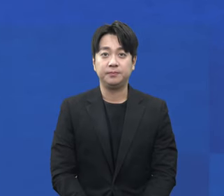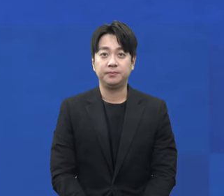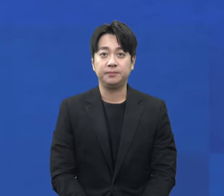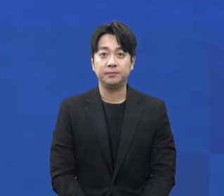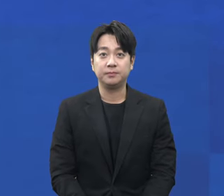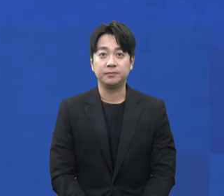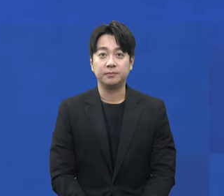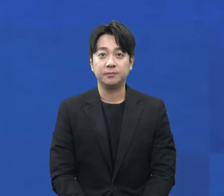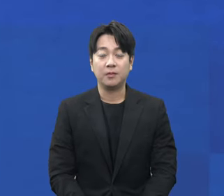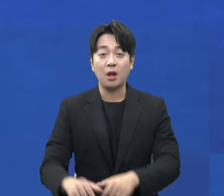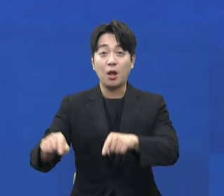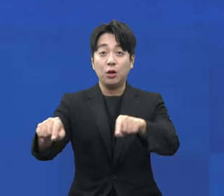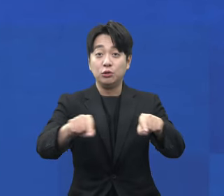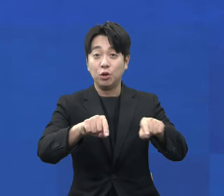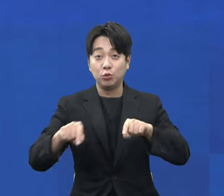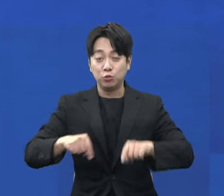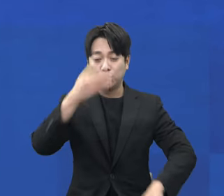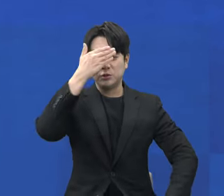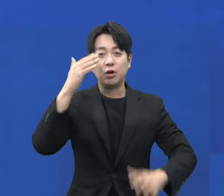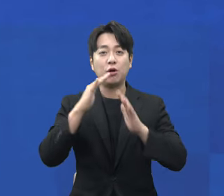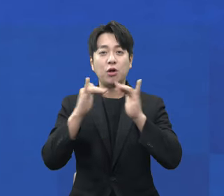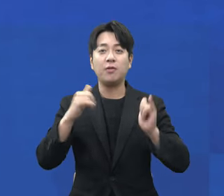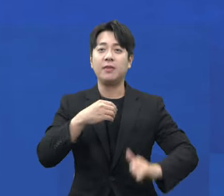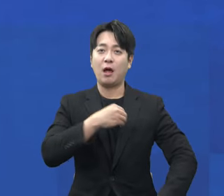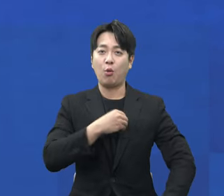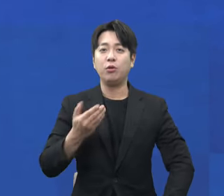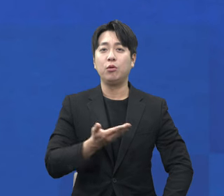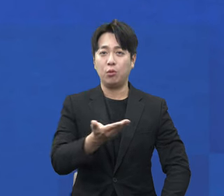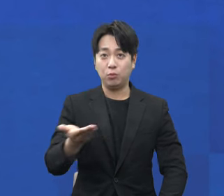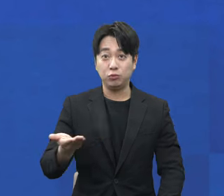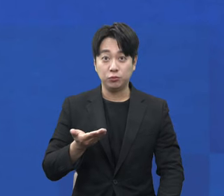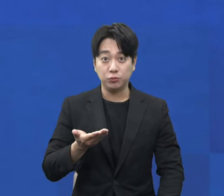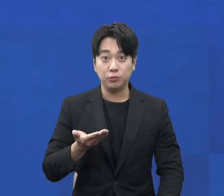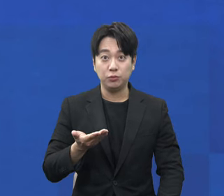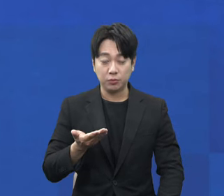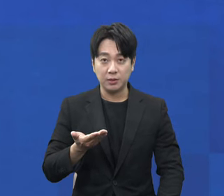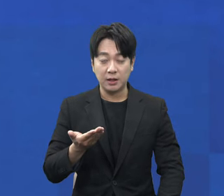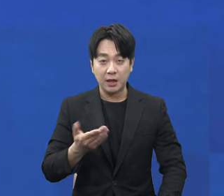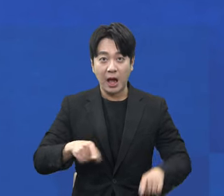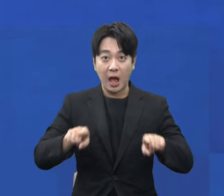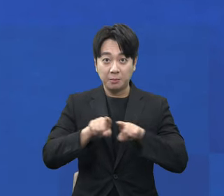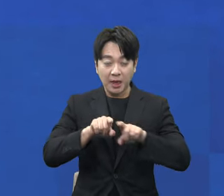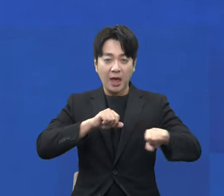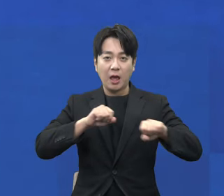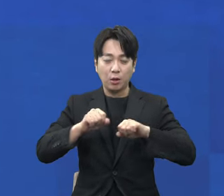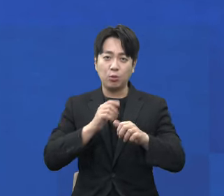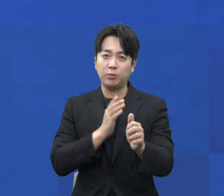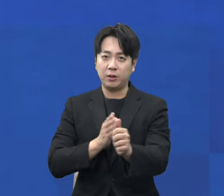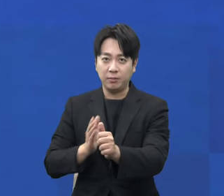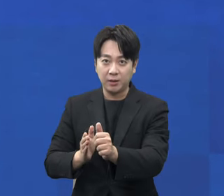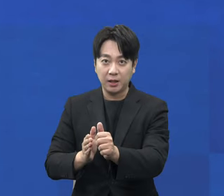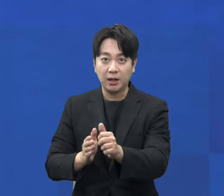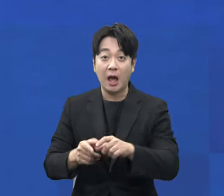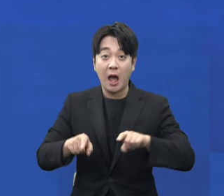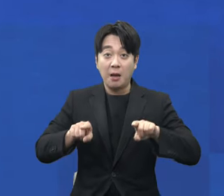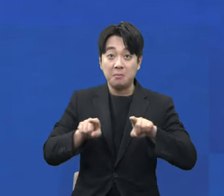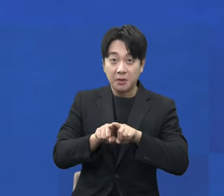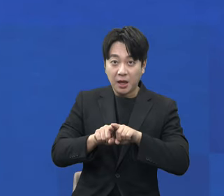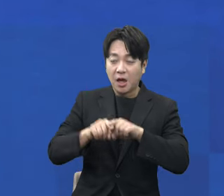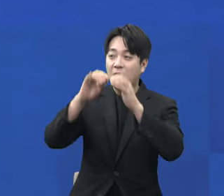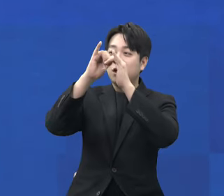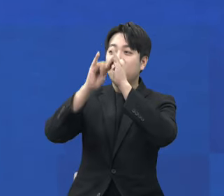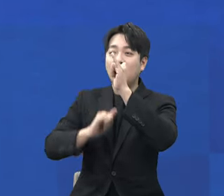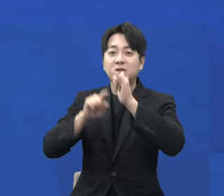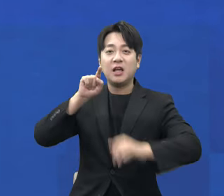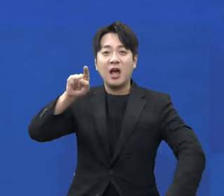존경하는 전국의 청년당원 동지 여러분, 우리가 먼저 나섭시다. 함께 역사의 무대 맨 앞으로